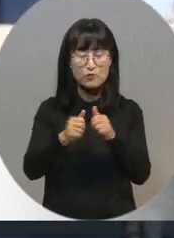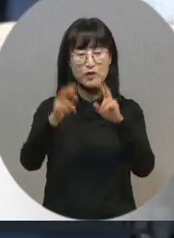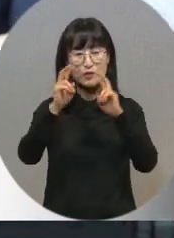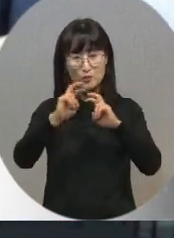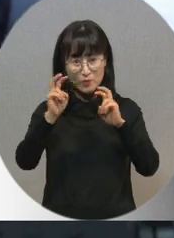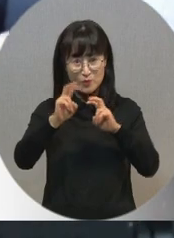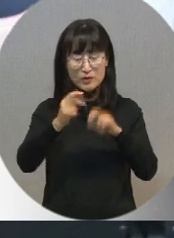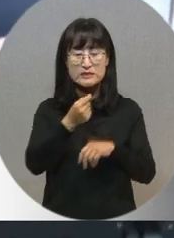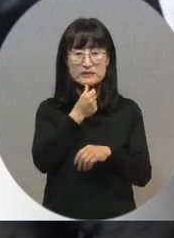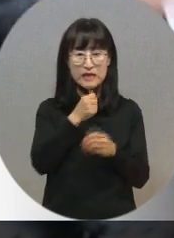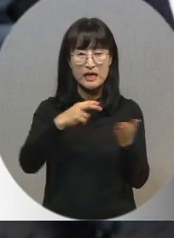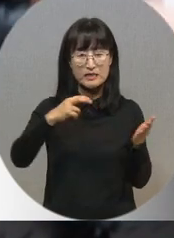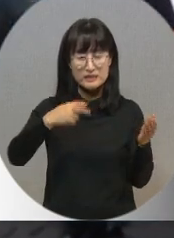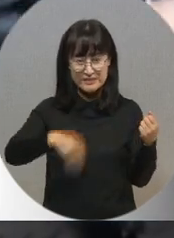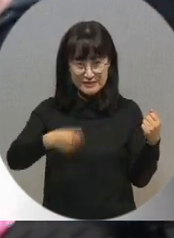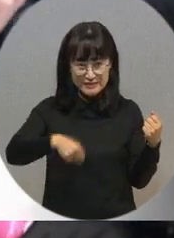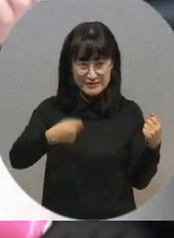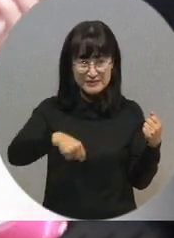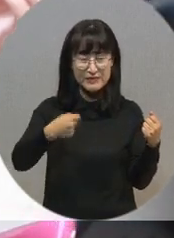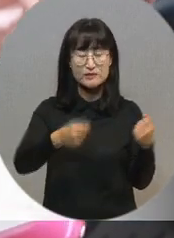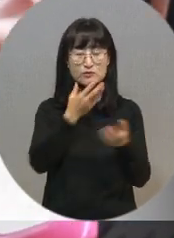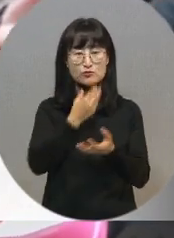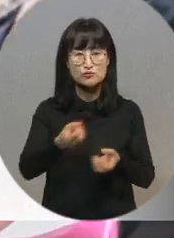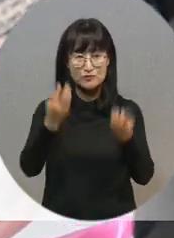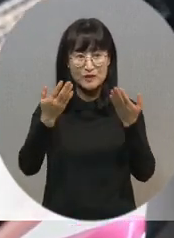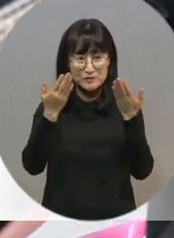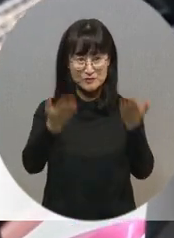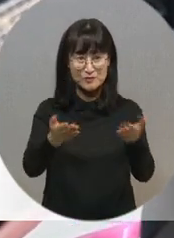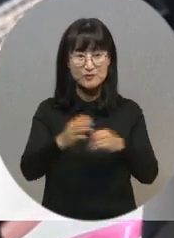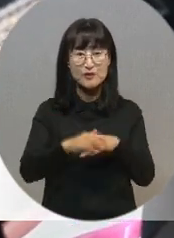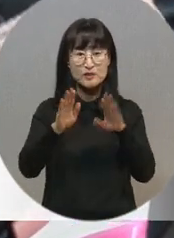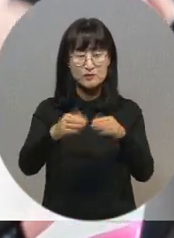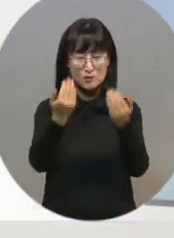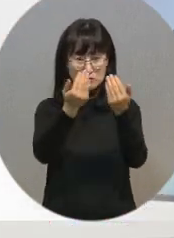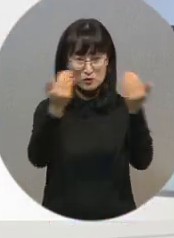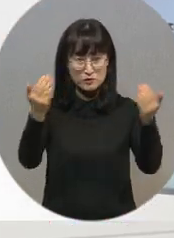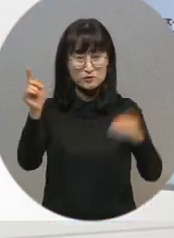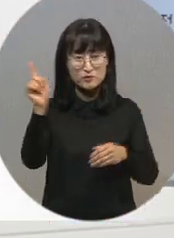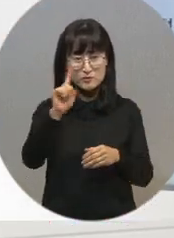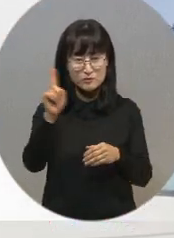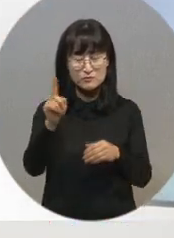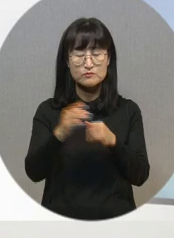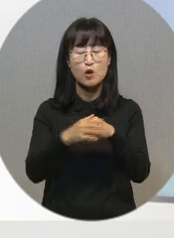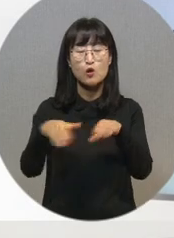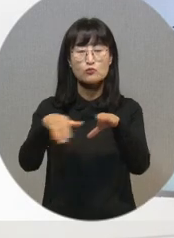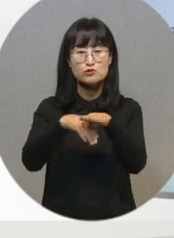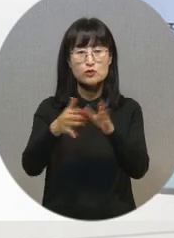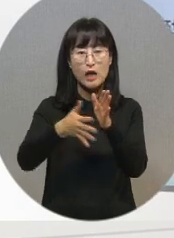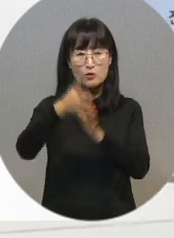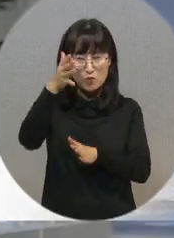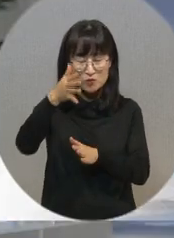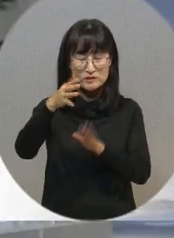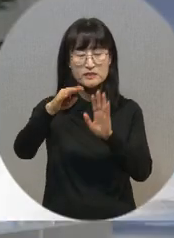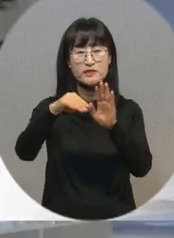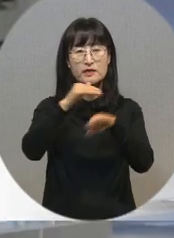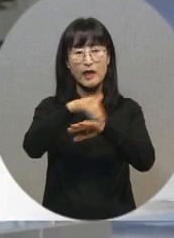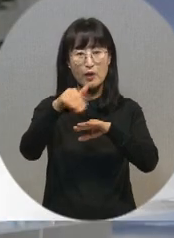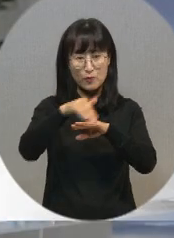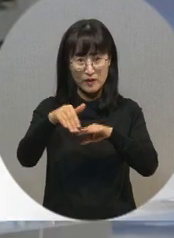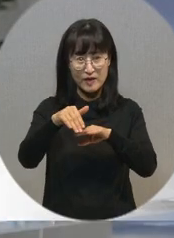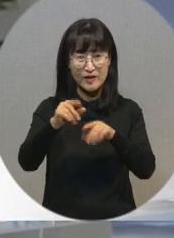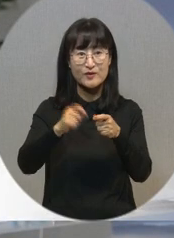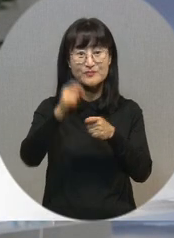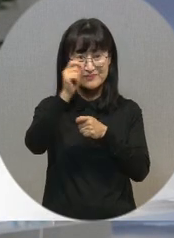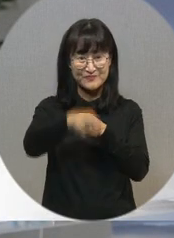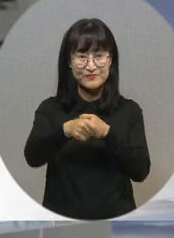노래로 전시의 문을 열고 축하했습니다. 이번 전시는 문화도시 프로젝트의 하나로 장애 예술인의